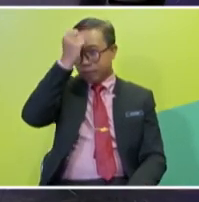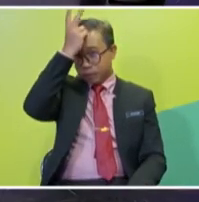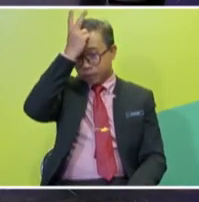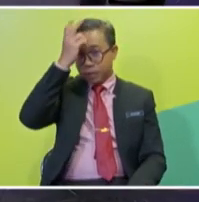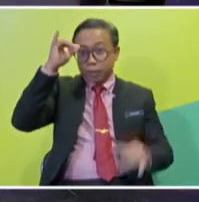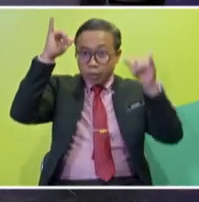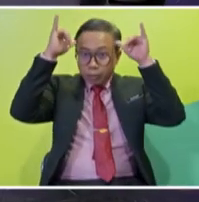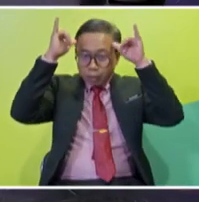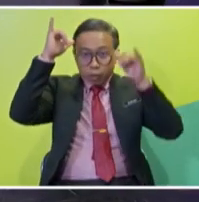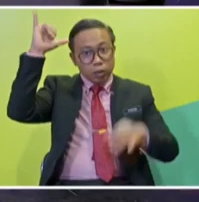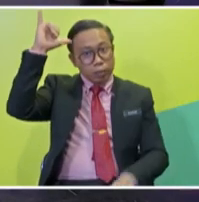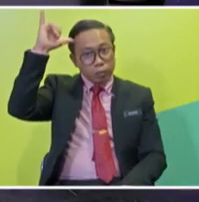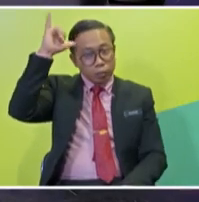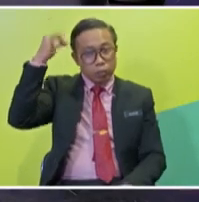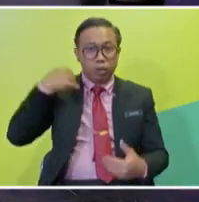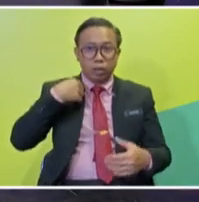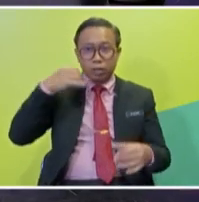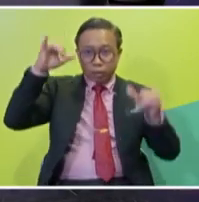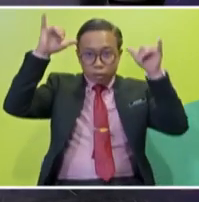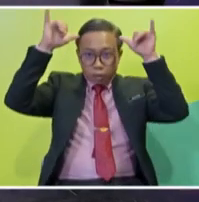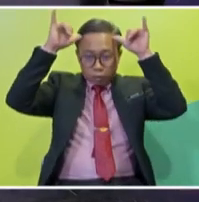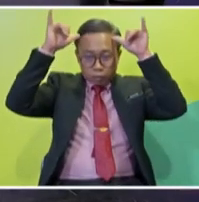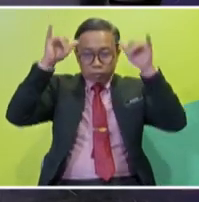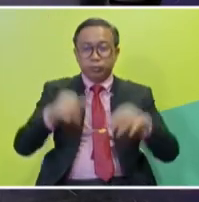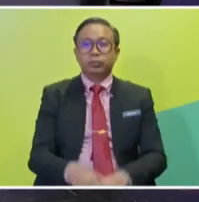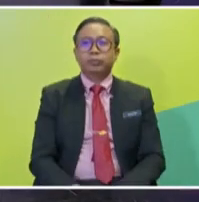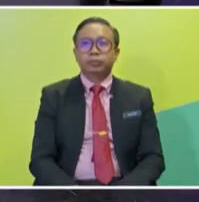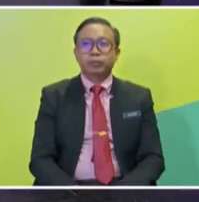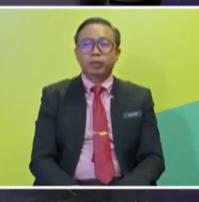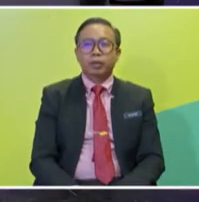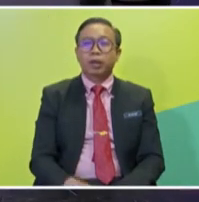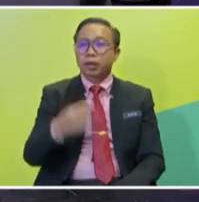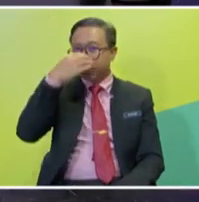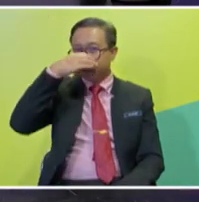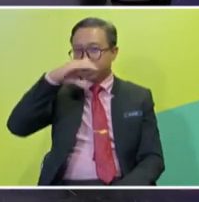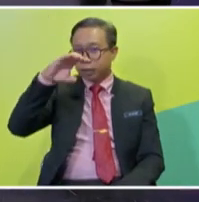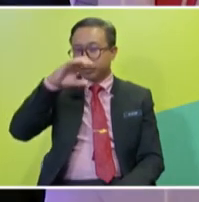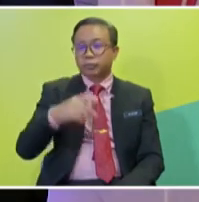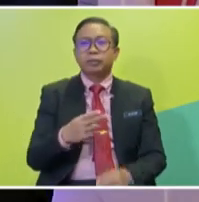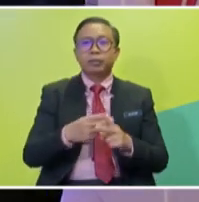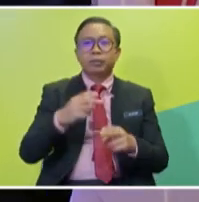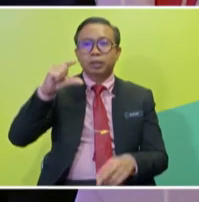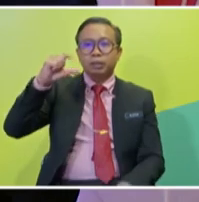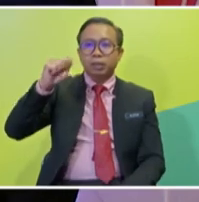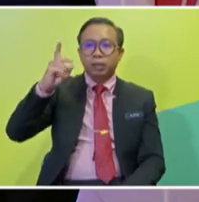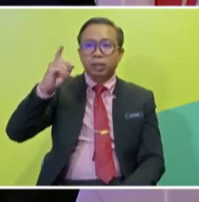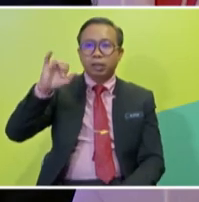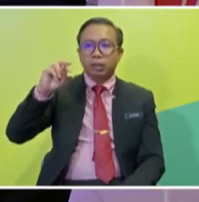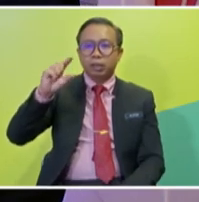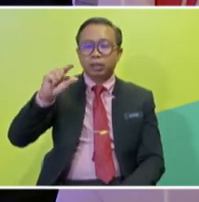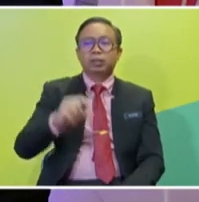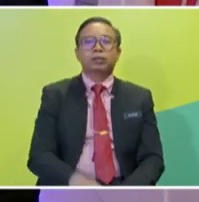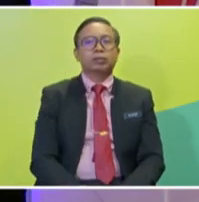bambu yang bertanduk eh walaupun gajah tadi namanya Gading namanya gading yang kedua ada juga yang memang jelas